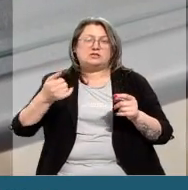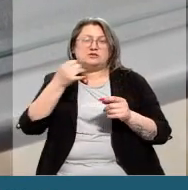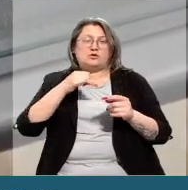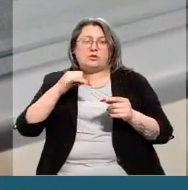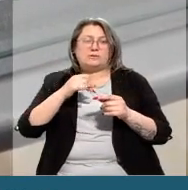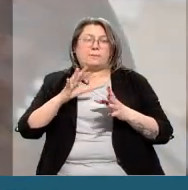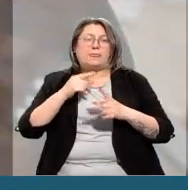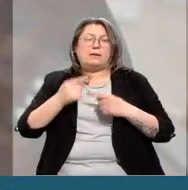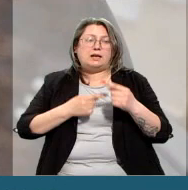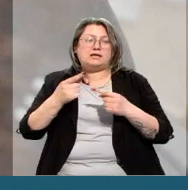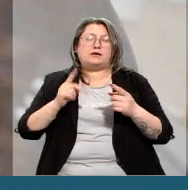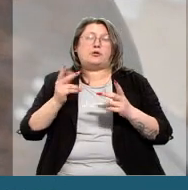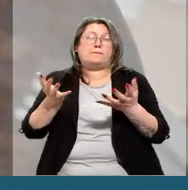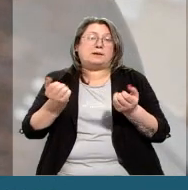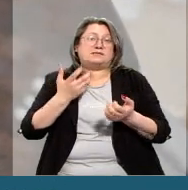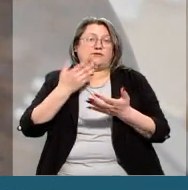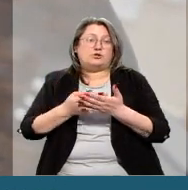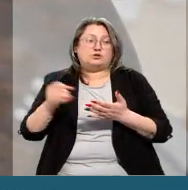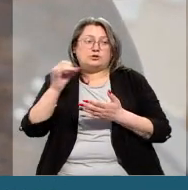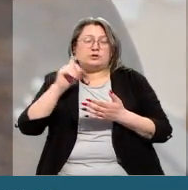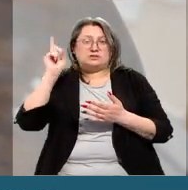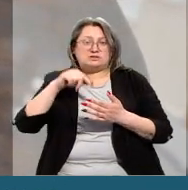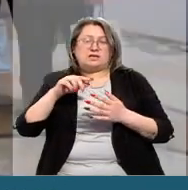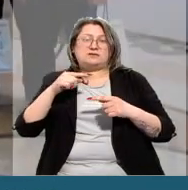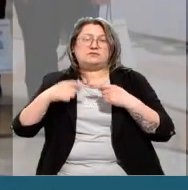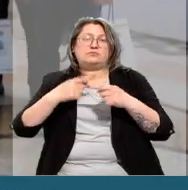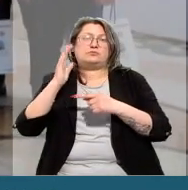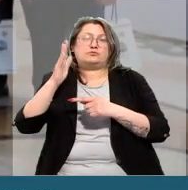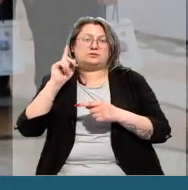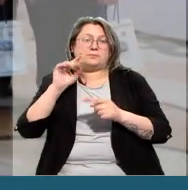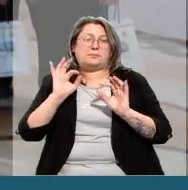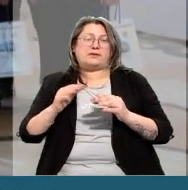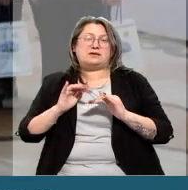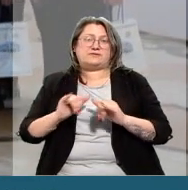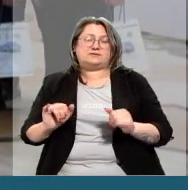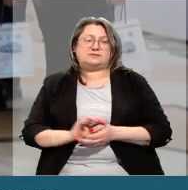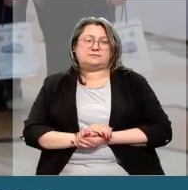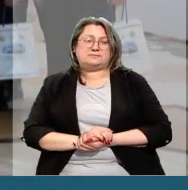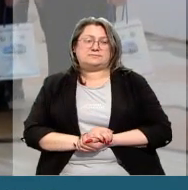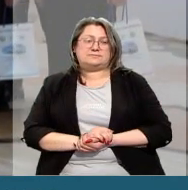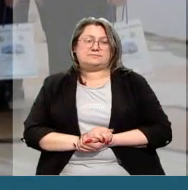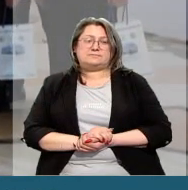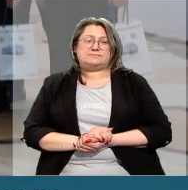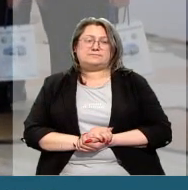тарихын таныған ұрпақ тәуелсіздіктің қадірін білер анық. Ақбота Дүйсенбай, Алексей Сытник, Қостанай телеарнасы.